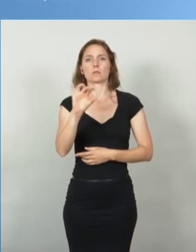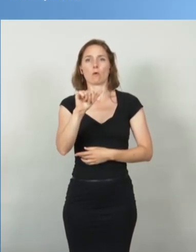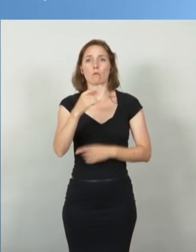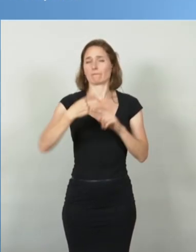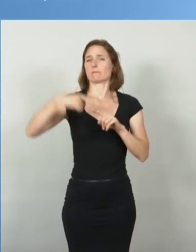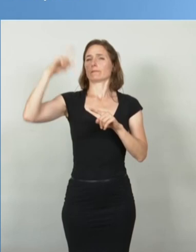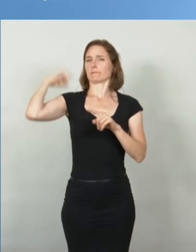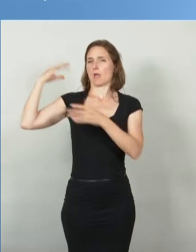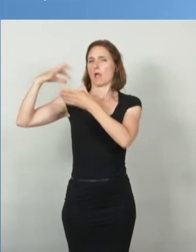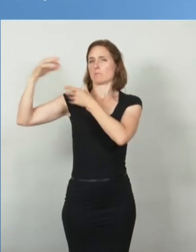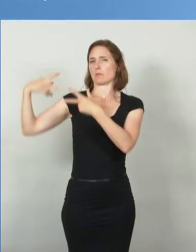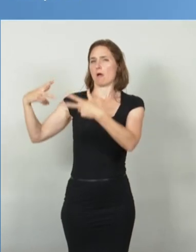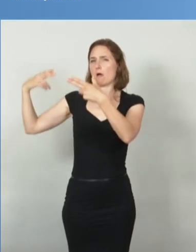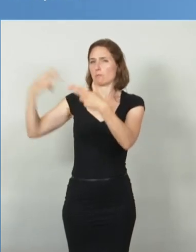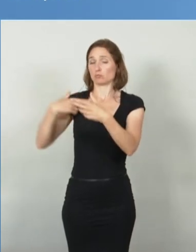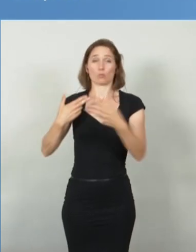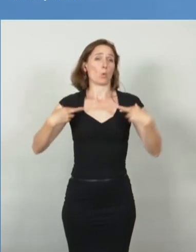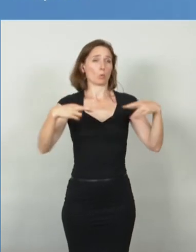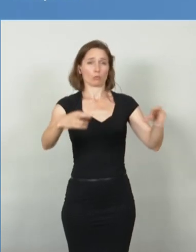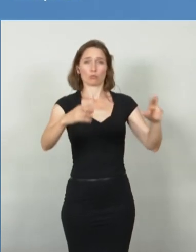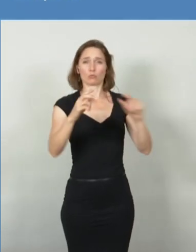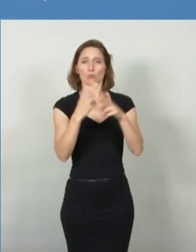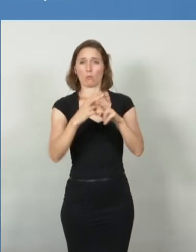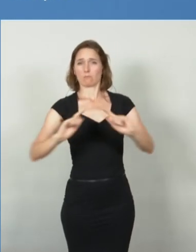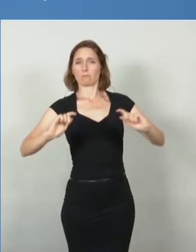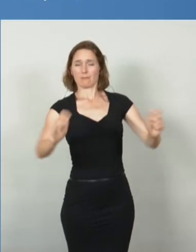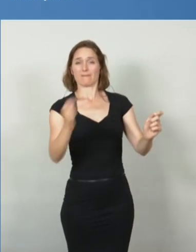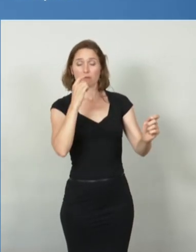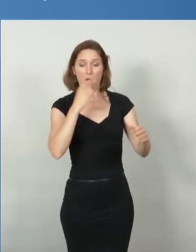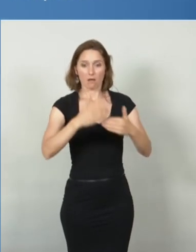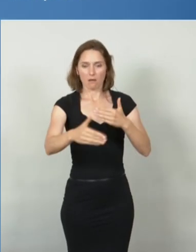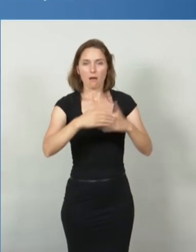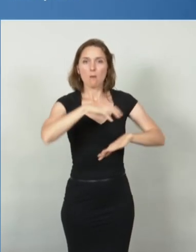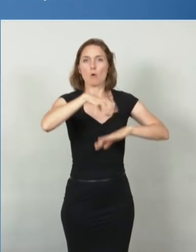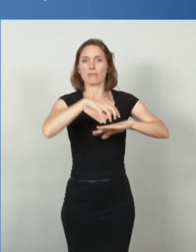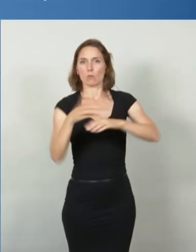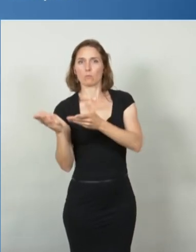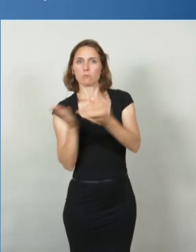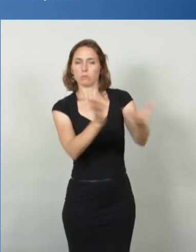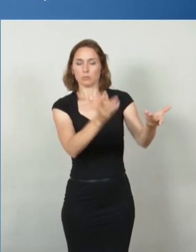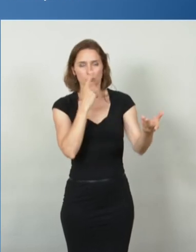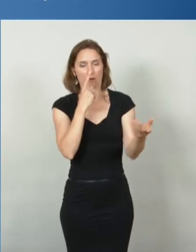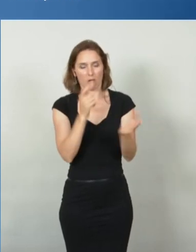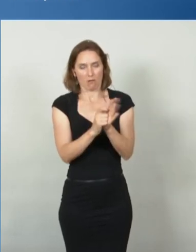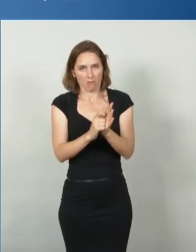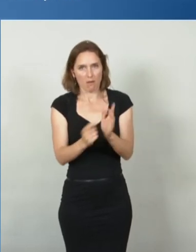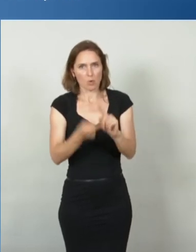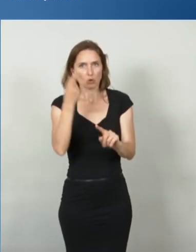voilà c'est un moment important c'est de panthéonisation je suis tout à fait tout à fait d'accord madame